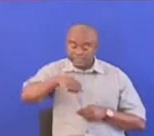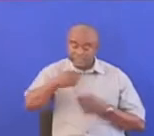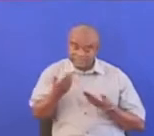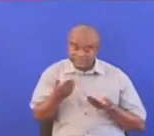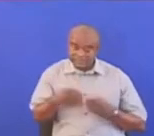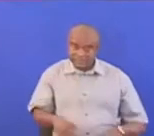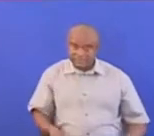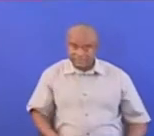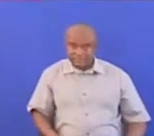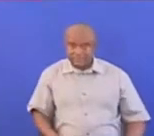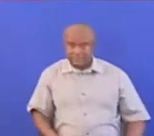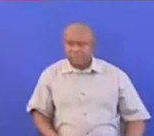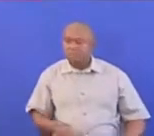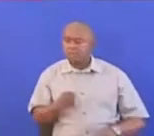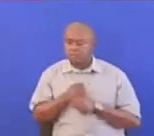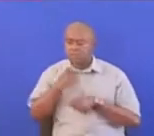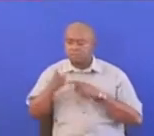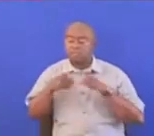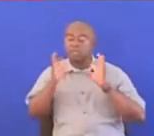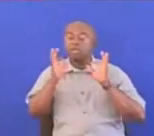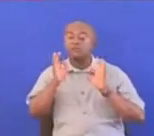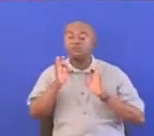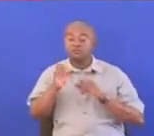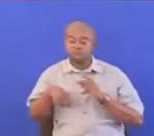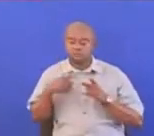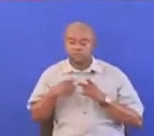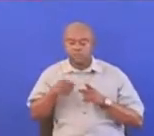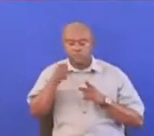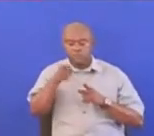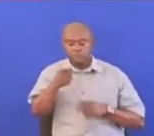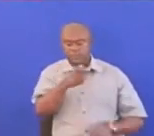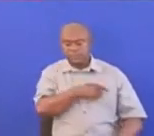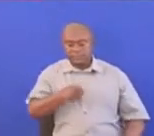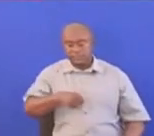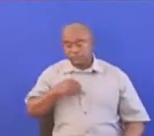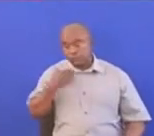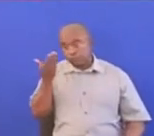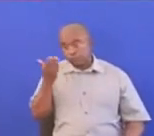mkubwa. Kazi inafanyika vizuri. Lakini nimpongeze sana Mheshimiwa Rais wetu Samia.